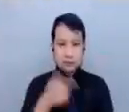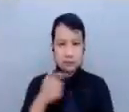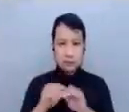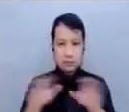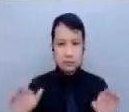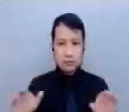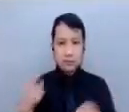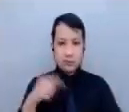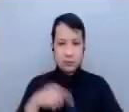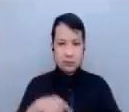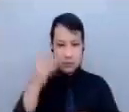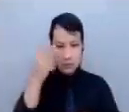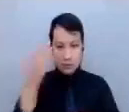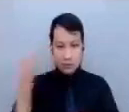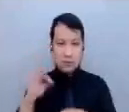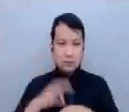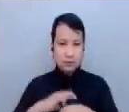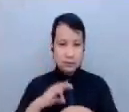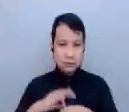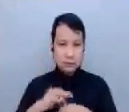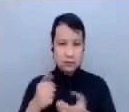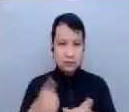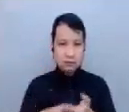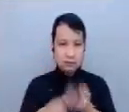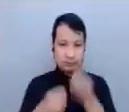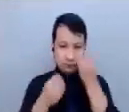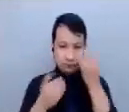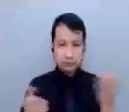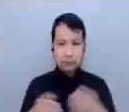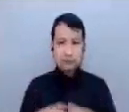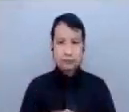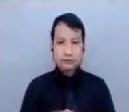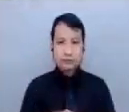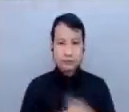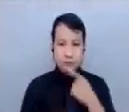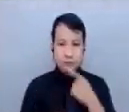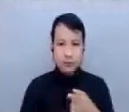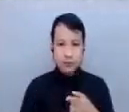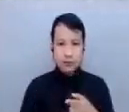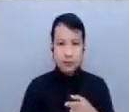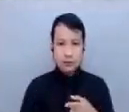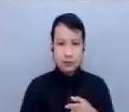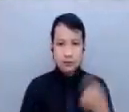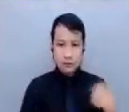oras ng pagboto, lalo na at limitado lang ang pagbilang o ang bilang